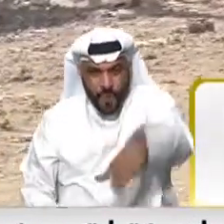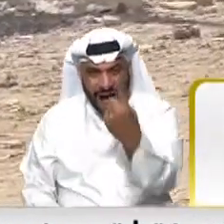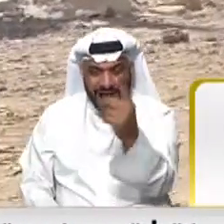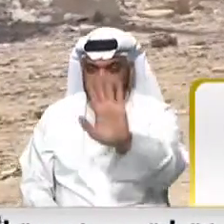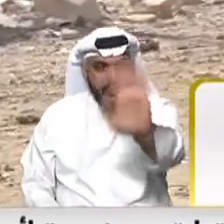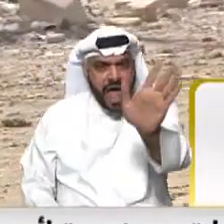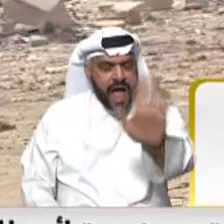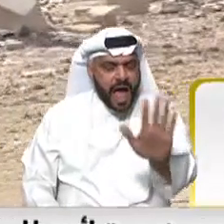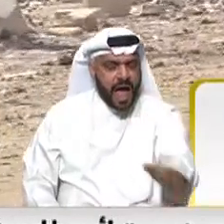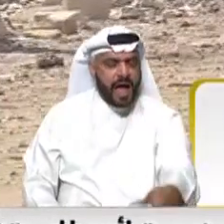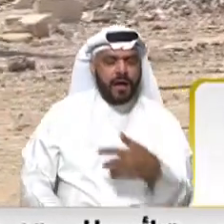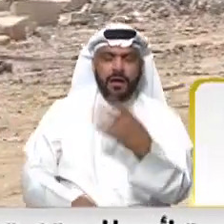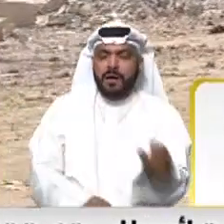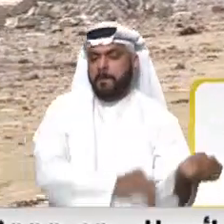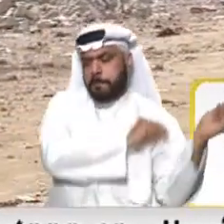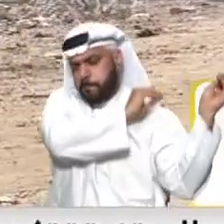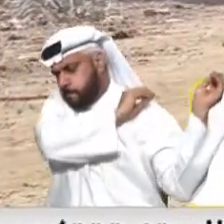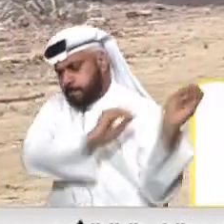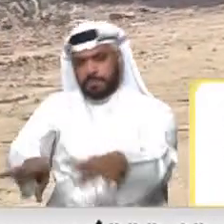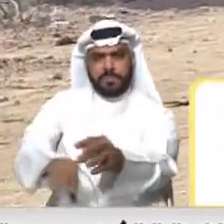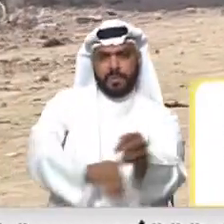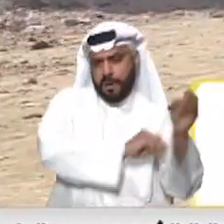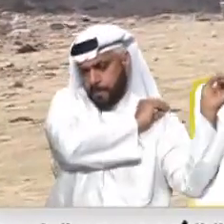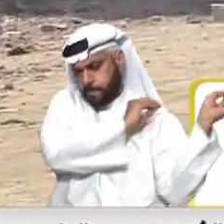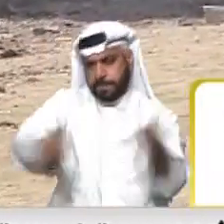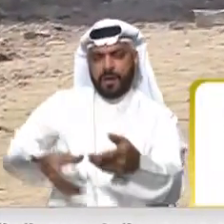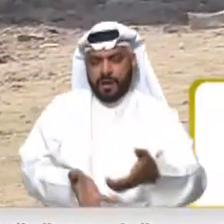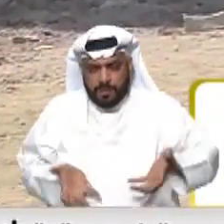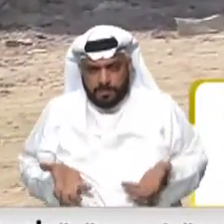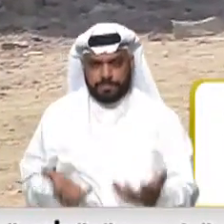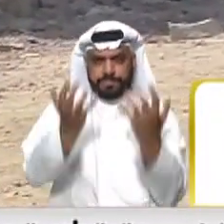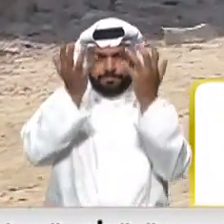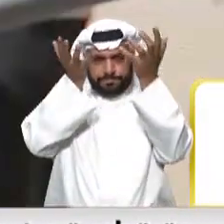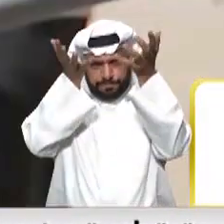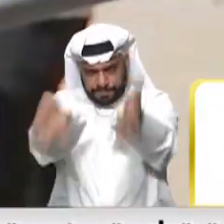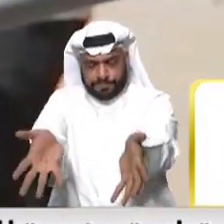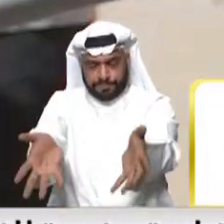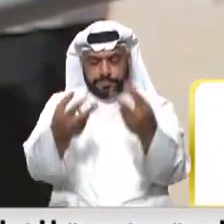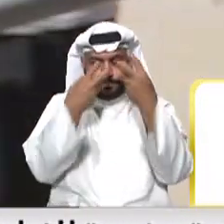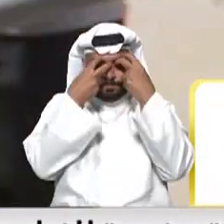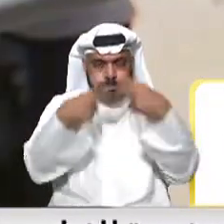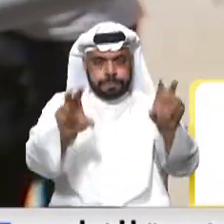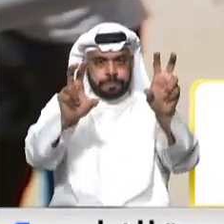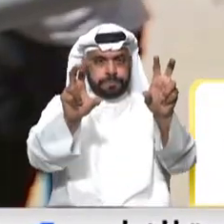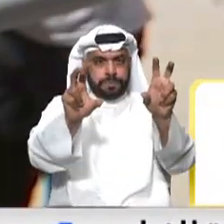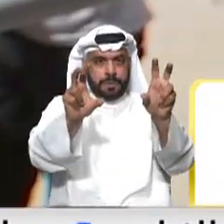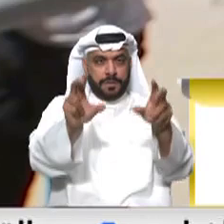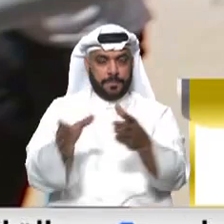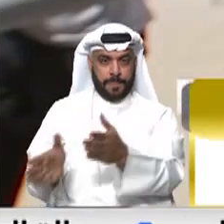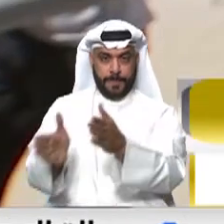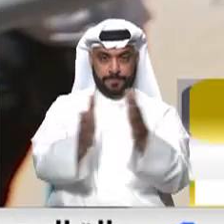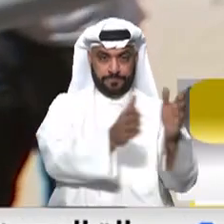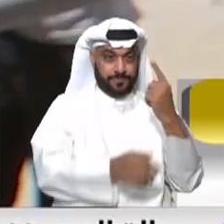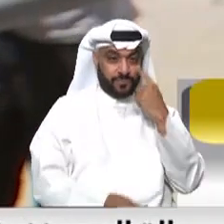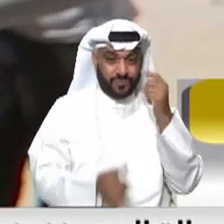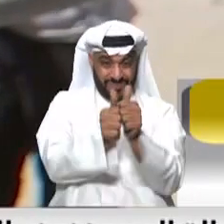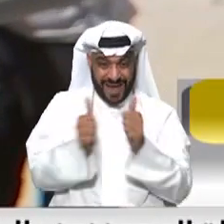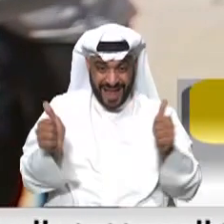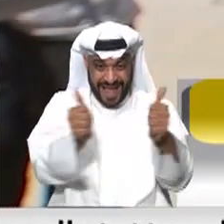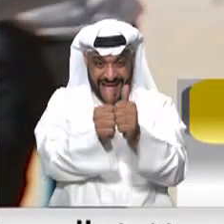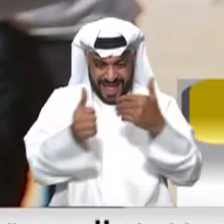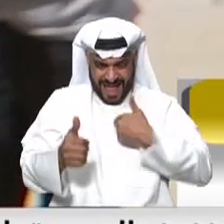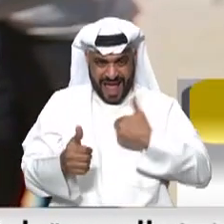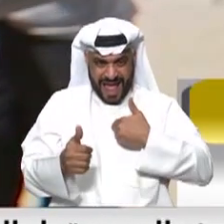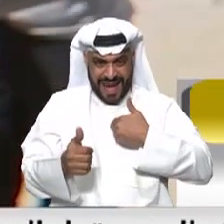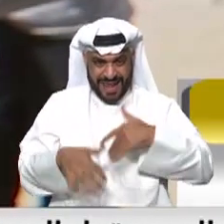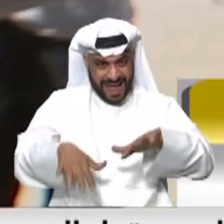والتهجير وكل ما تحمله الكارثة الإنسانية من معان. أهلي أول ما انسحبوا اليهود رجعوا على البيت،